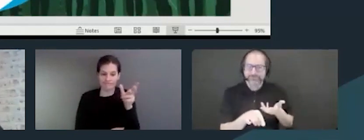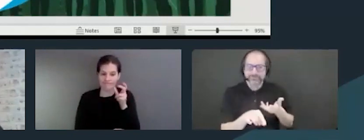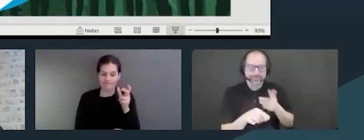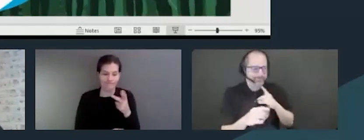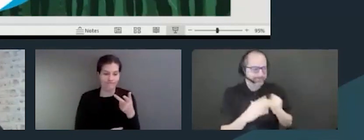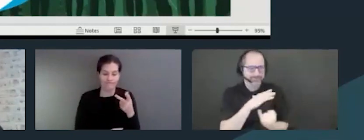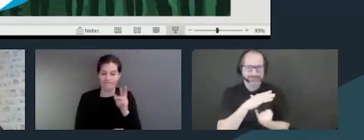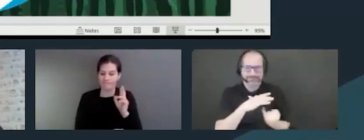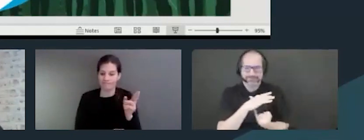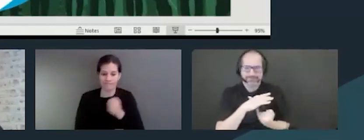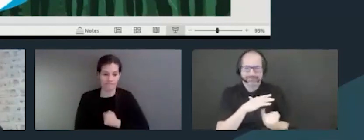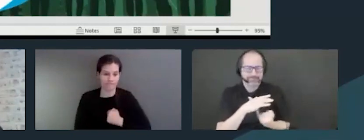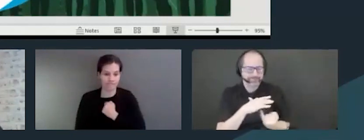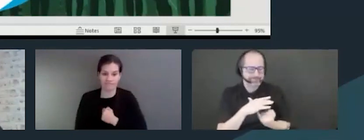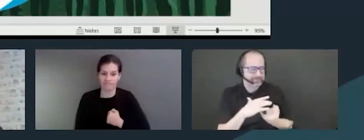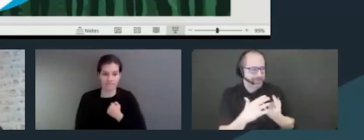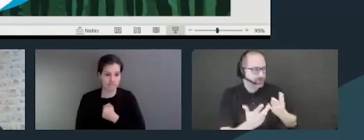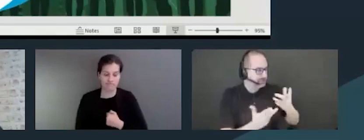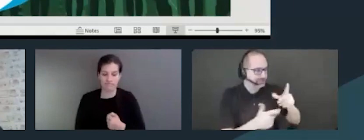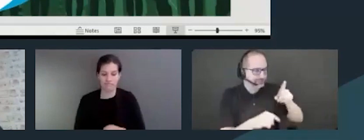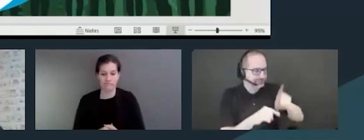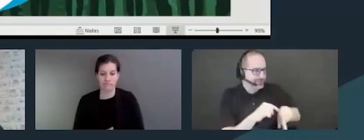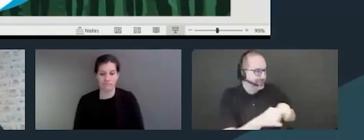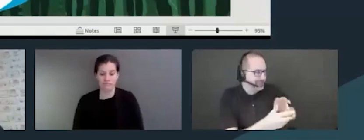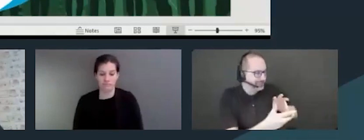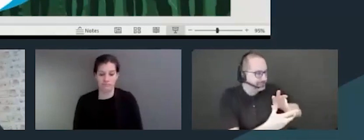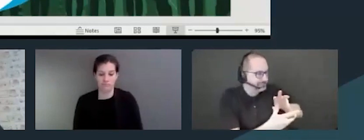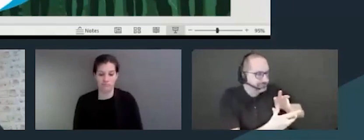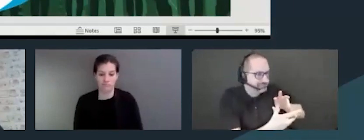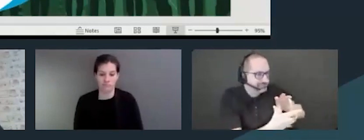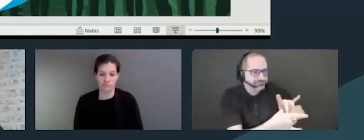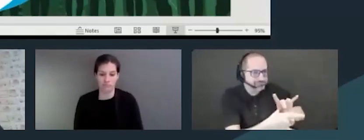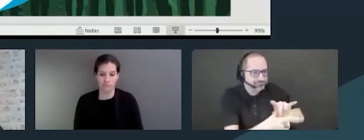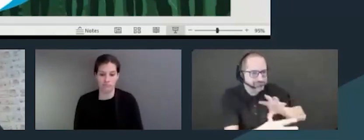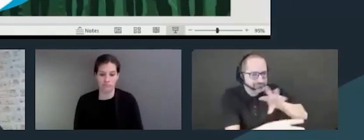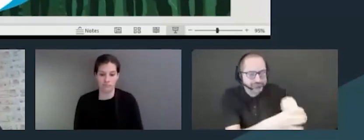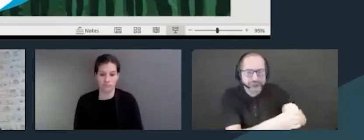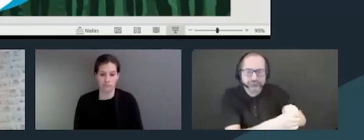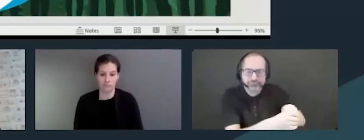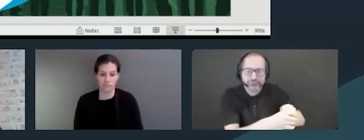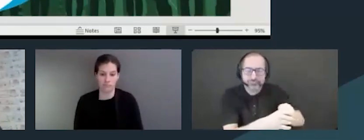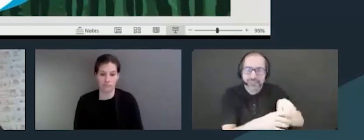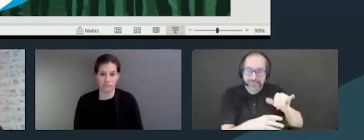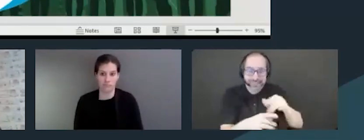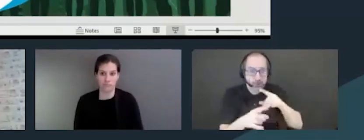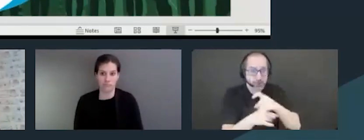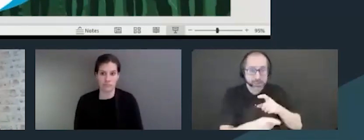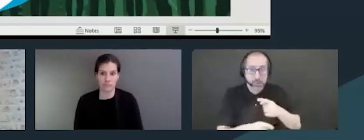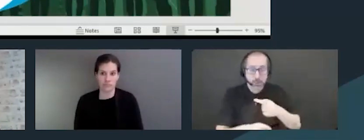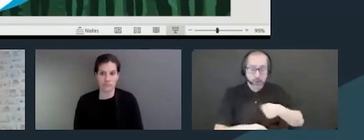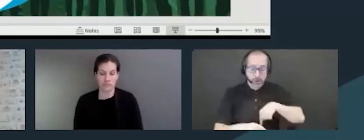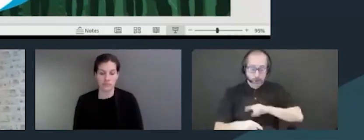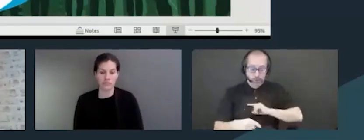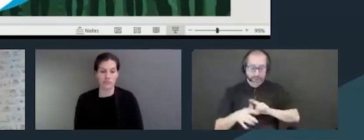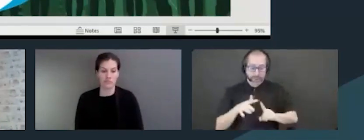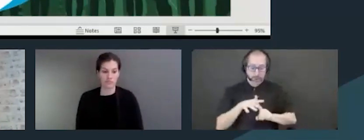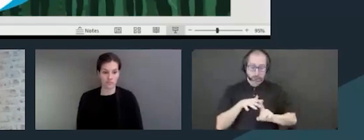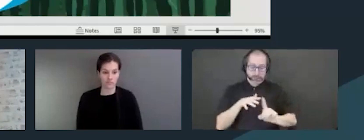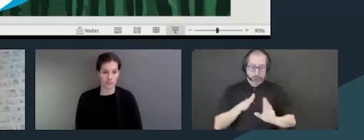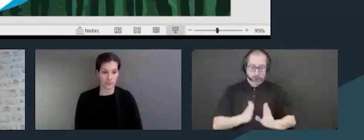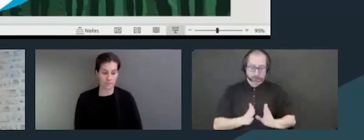Et ce qui complique la chose davantage, parce que nous, on voudrait que les réfugiés viennent